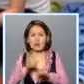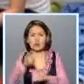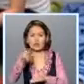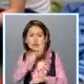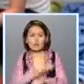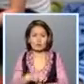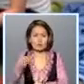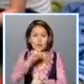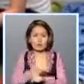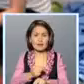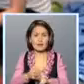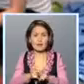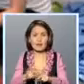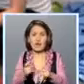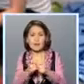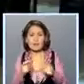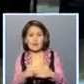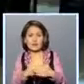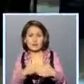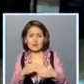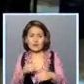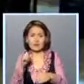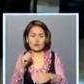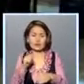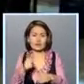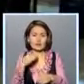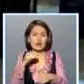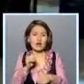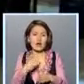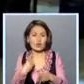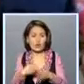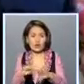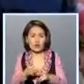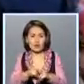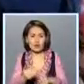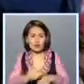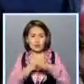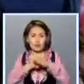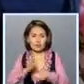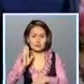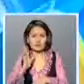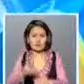доғарған. Дегенмен алдын ала билет алып қойғандарға өтемақы төленеді, дейді австралиялық компания өкілдері.